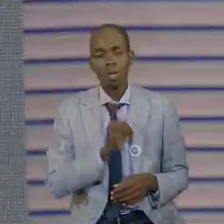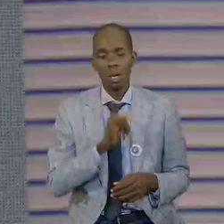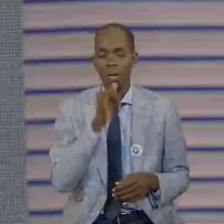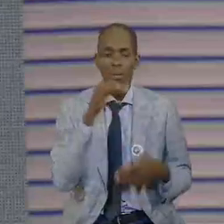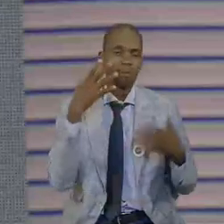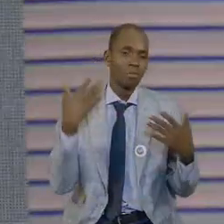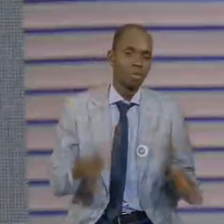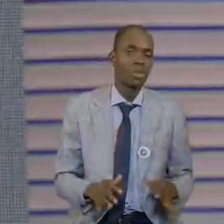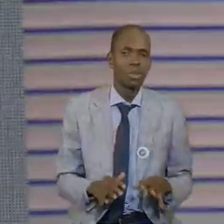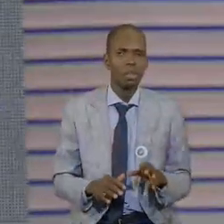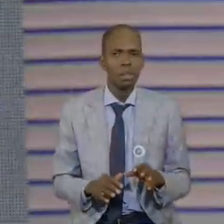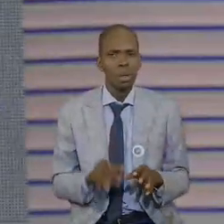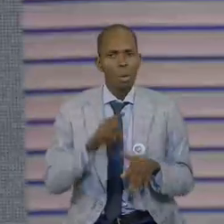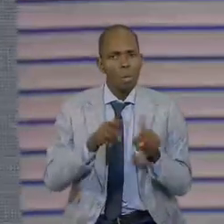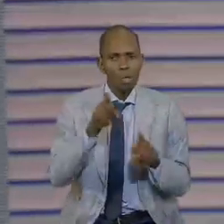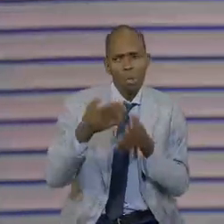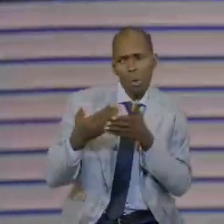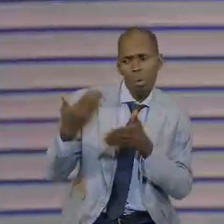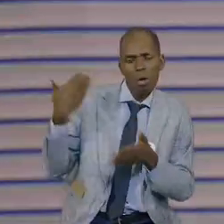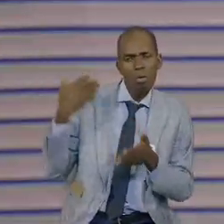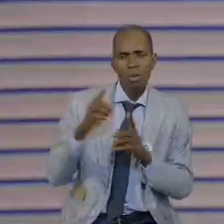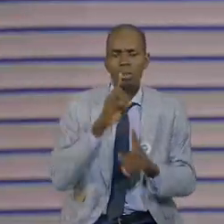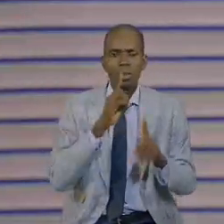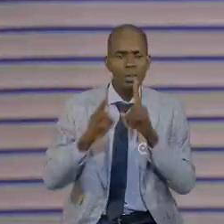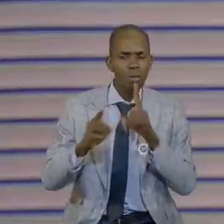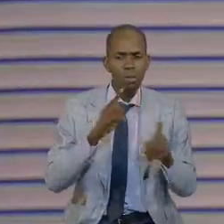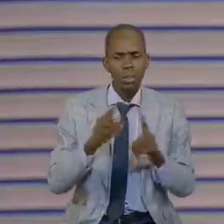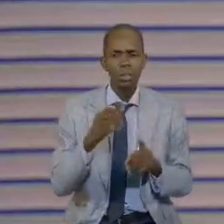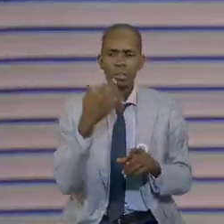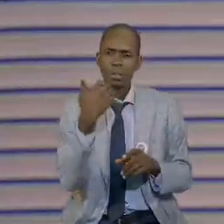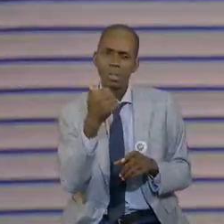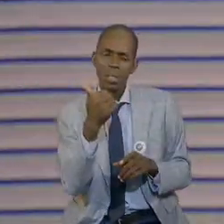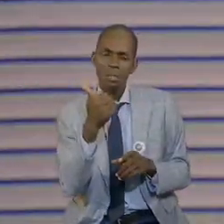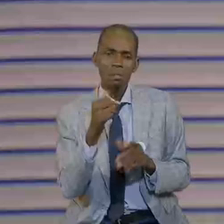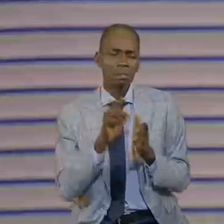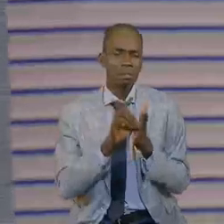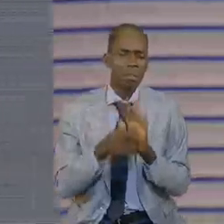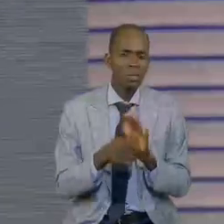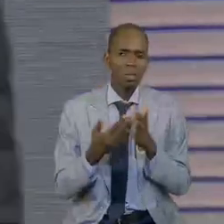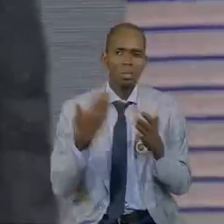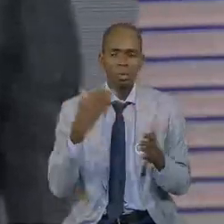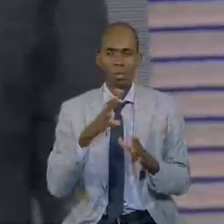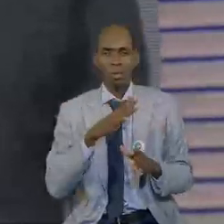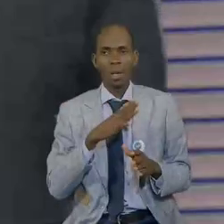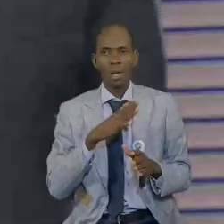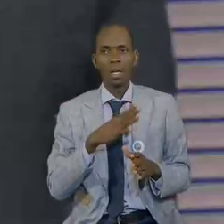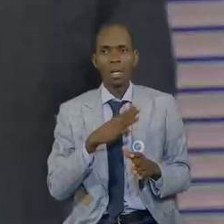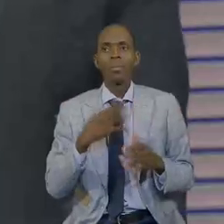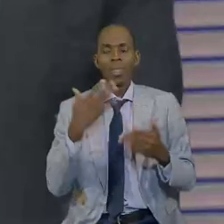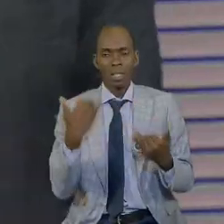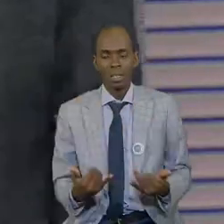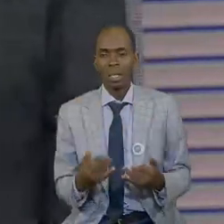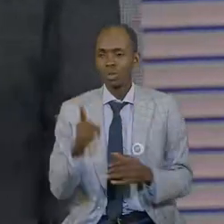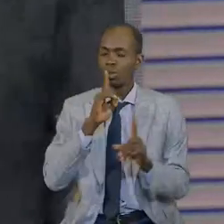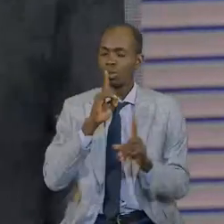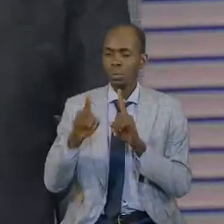All that you speak now for 1 hour, for 10 hours. They cancel every speaking in tongue you have